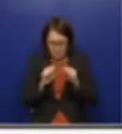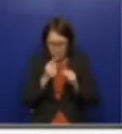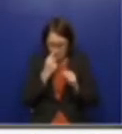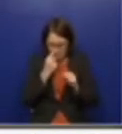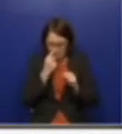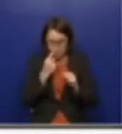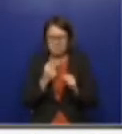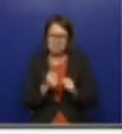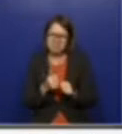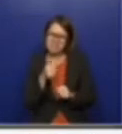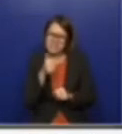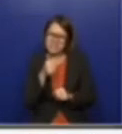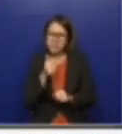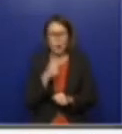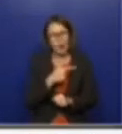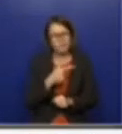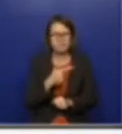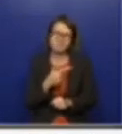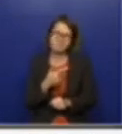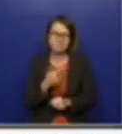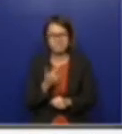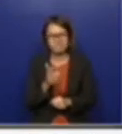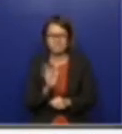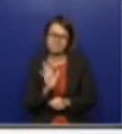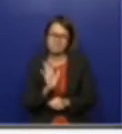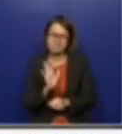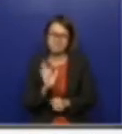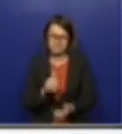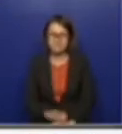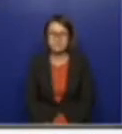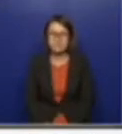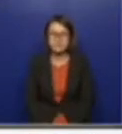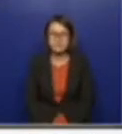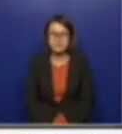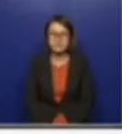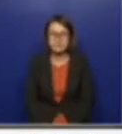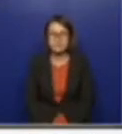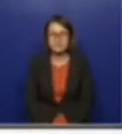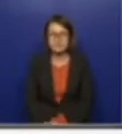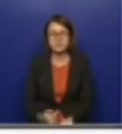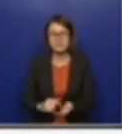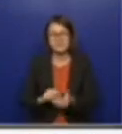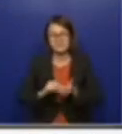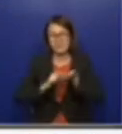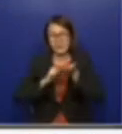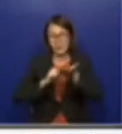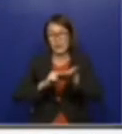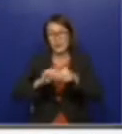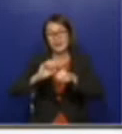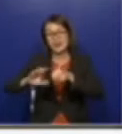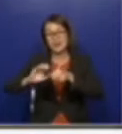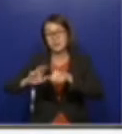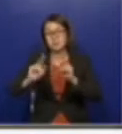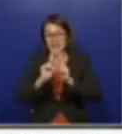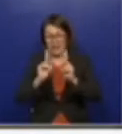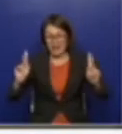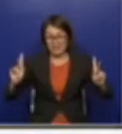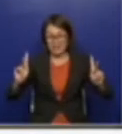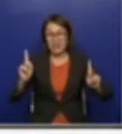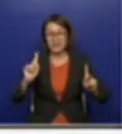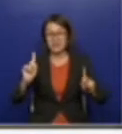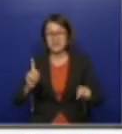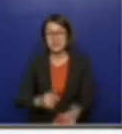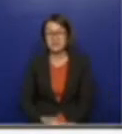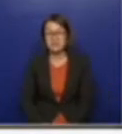จะดีกว่าเดิมไม่น่าจะดีกว่าเดิมนะครับแล้วอยากเสนอฝากไปยังกรรมาธิการนะครับ